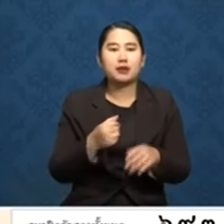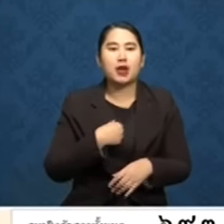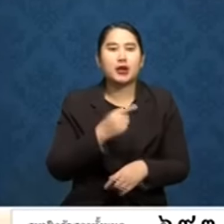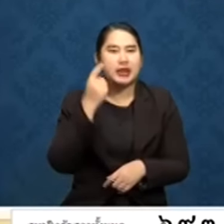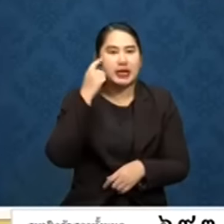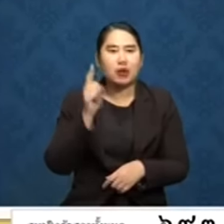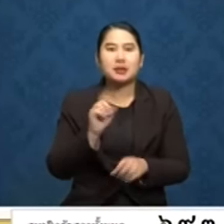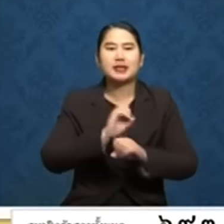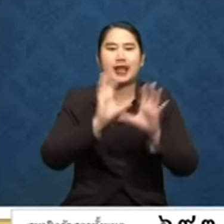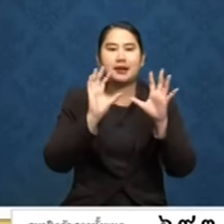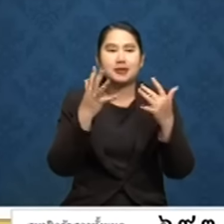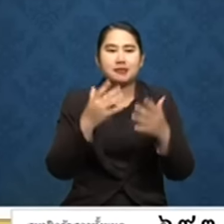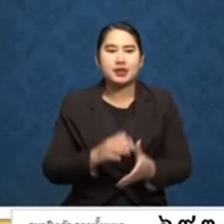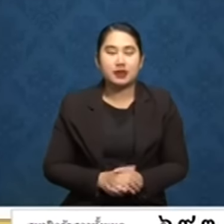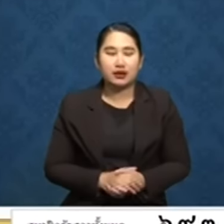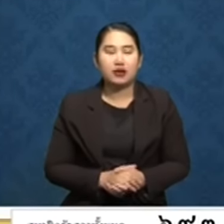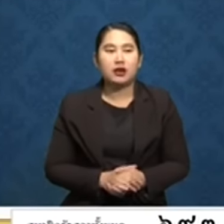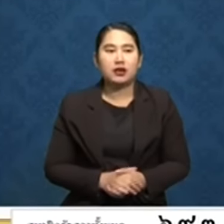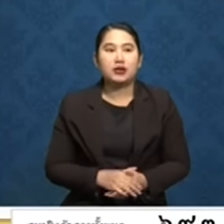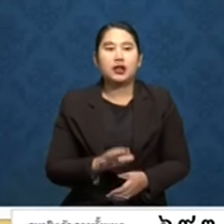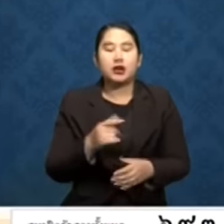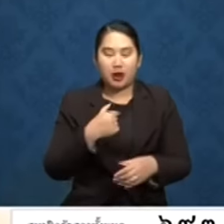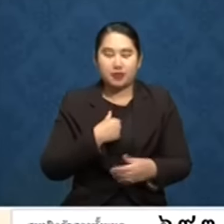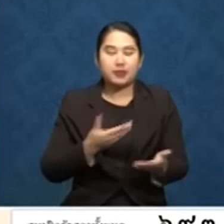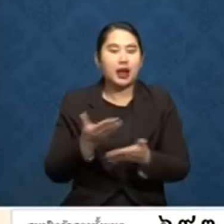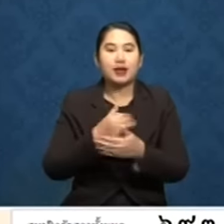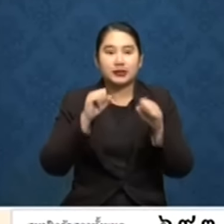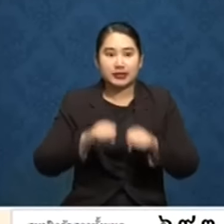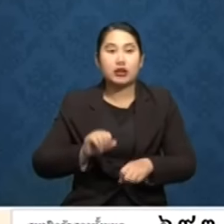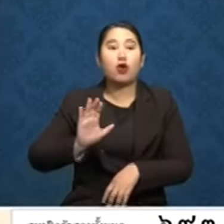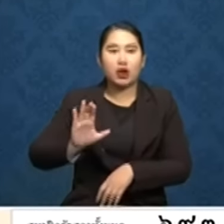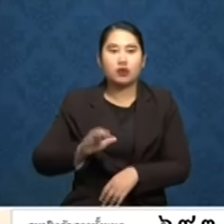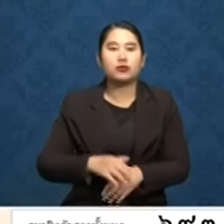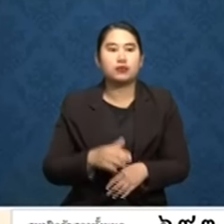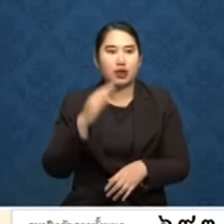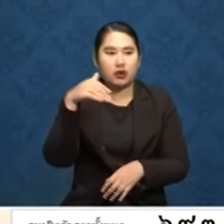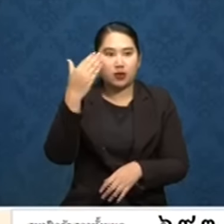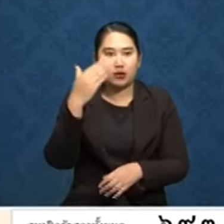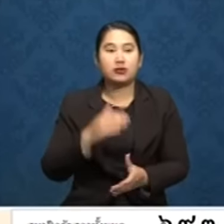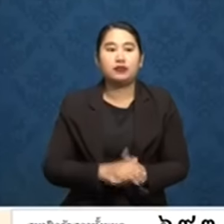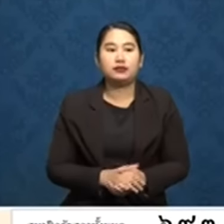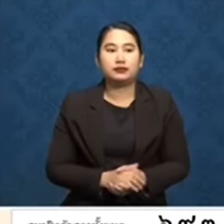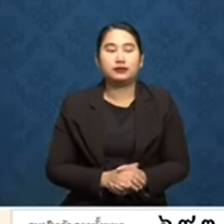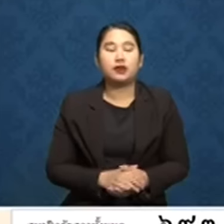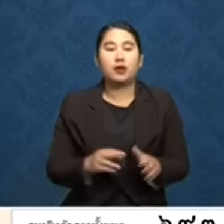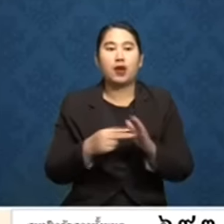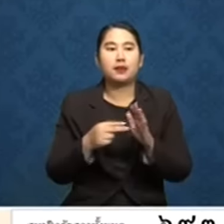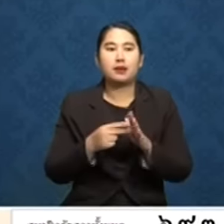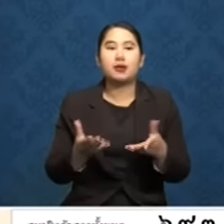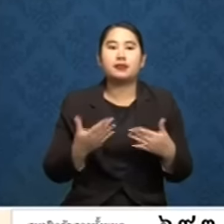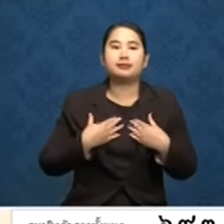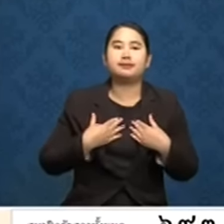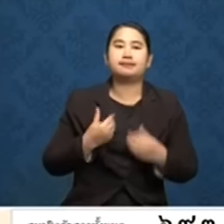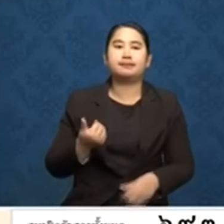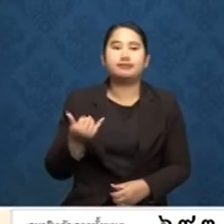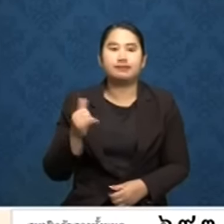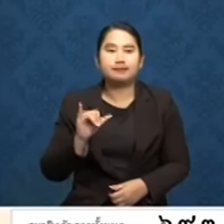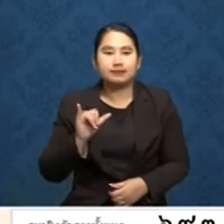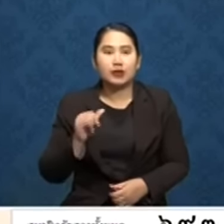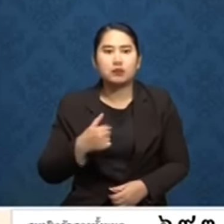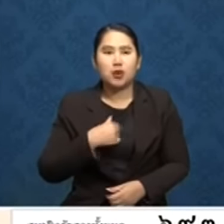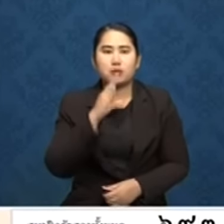ผลึกมันไม่เสด็จน้ำ ผมจะวินิจฉัยของคุณณัฐวุฒิไปก่อนครับว่า เอาต้องเปิดไมค์ให้ผมครับผม